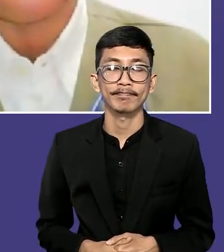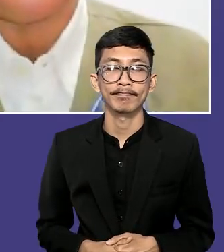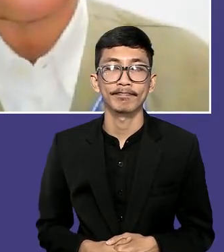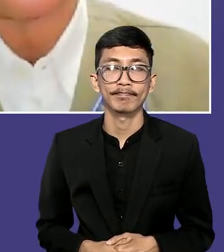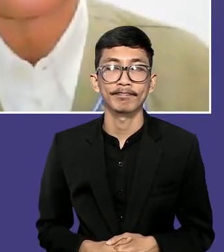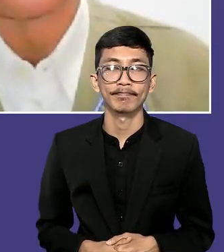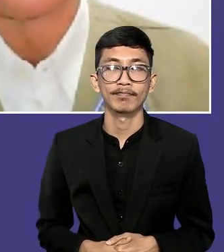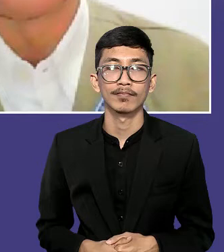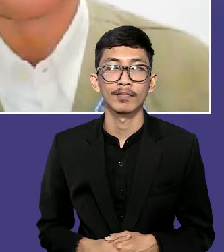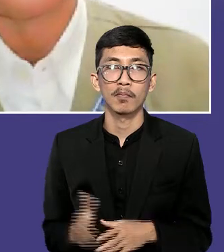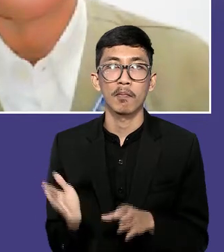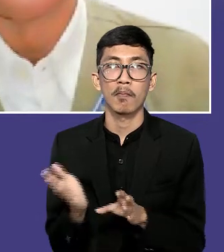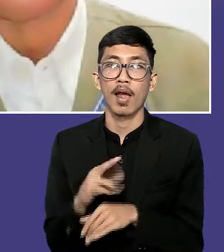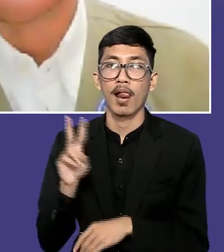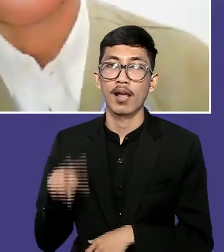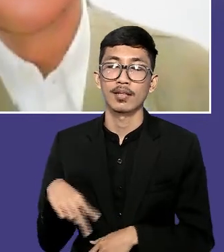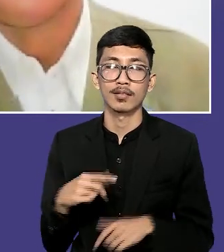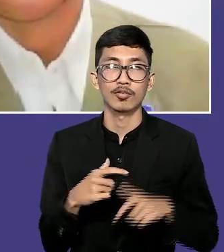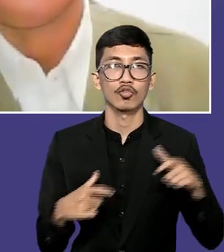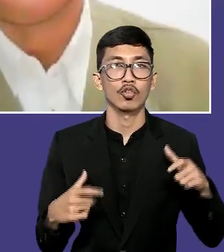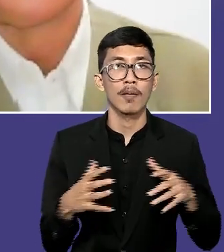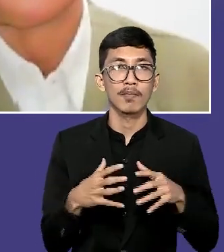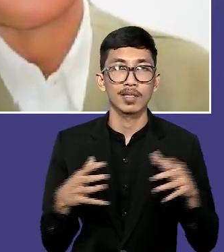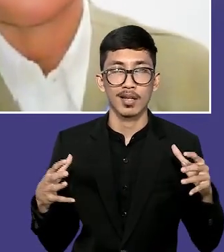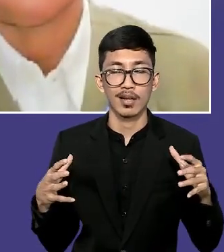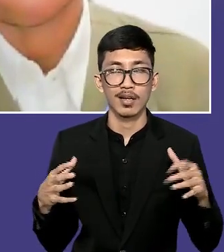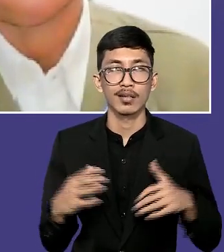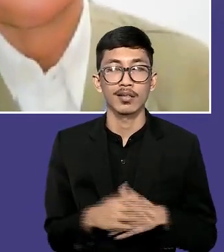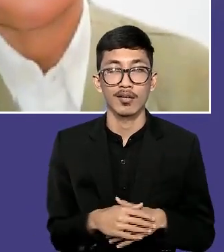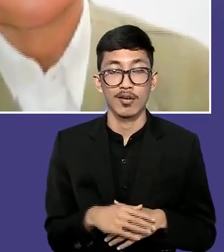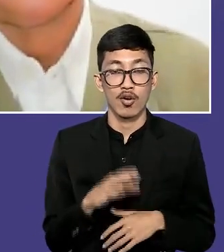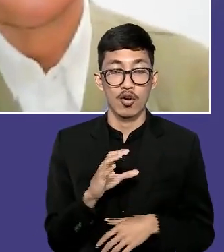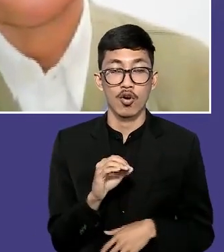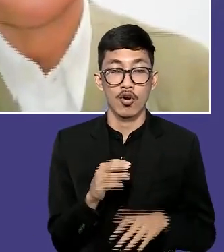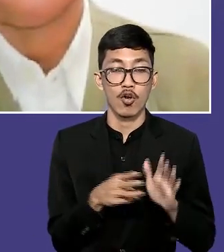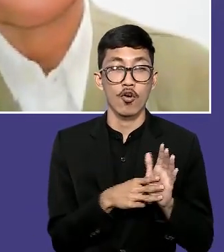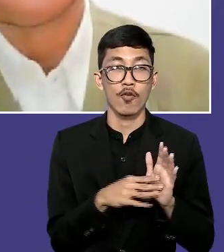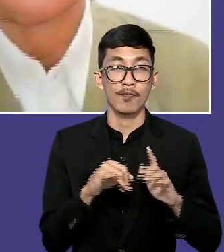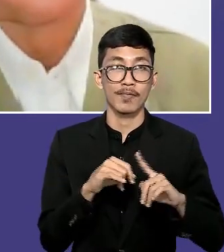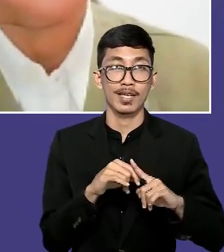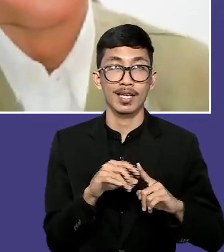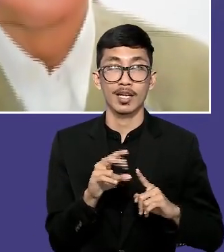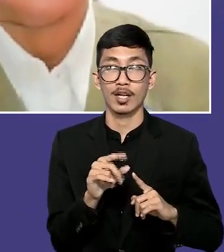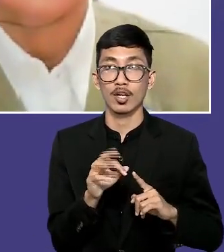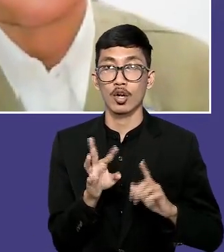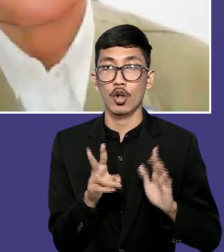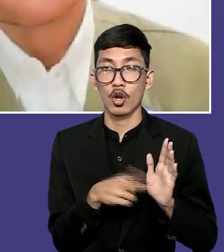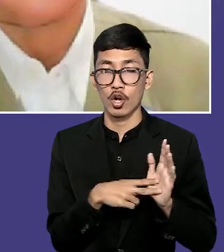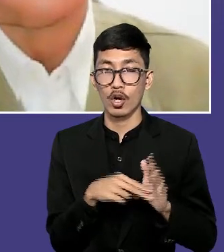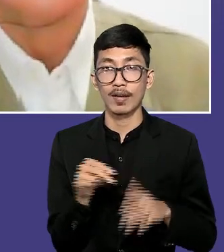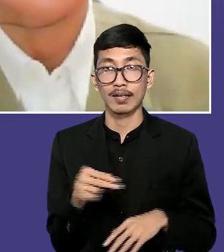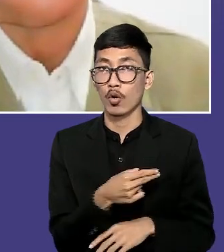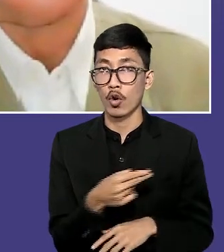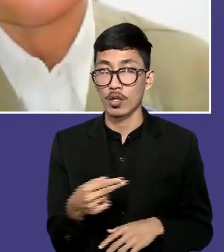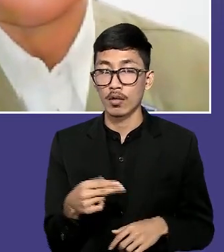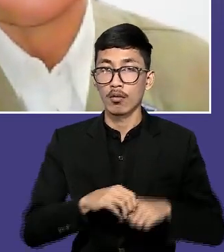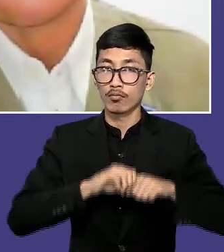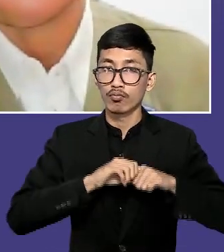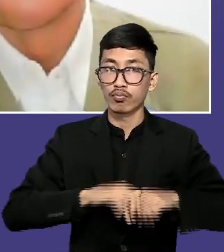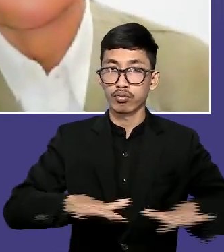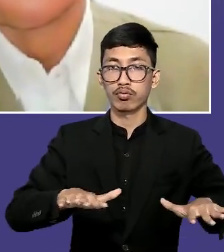beritahu kembali lagi kepada dubes terkait dengan varian omicron ini Walaupun memang Indonesia secara prioritas masih memprioritaskan pemerataan vokal